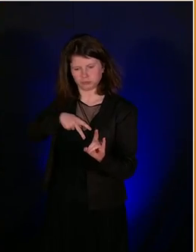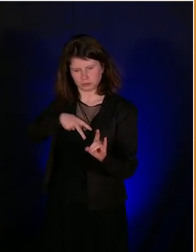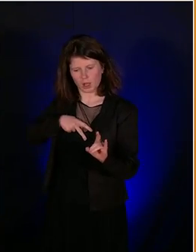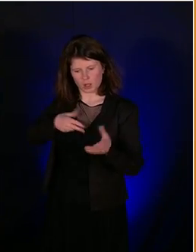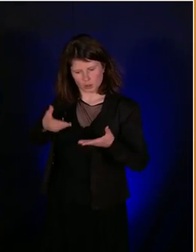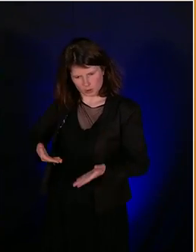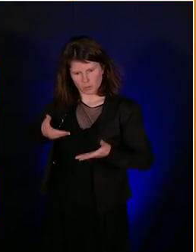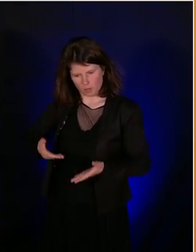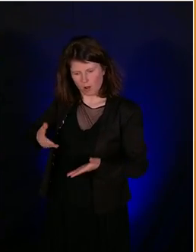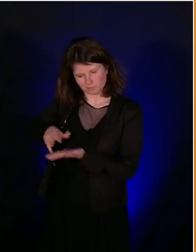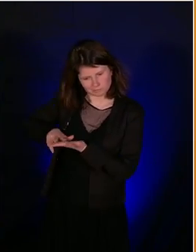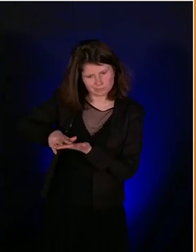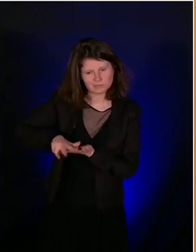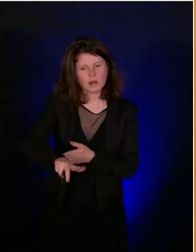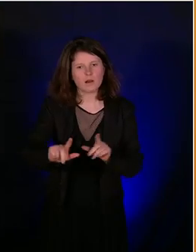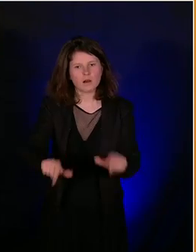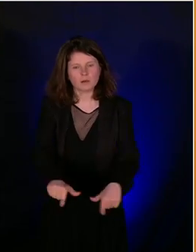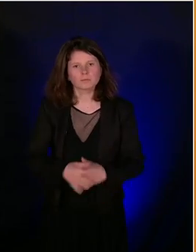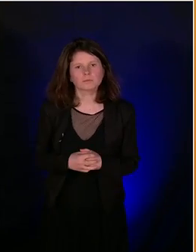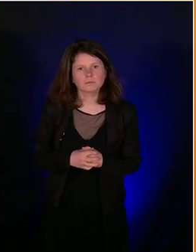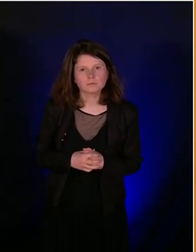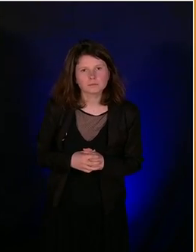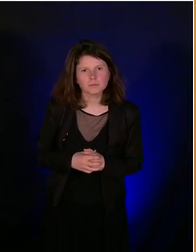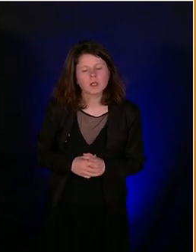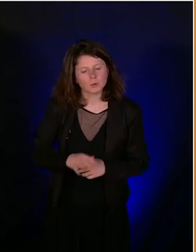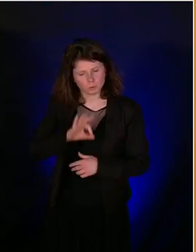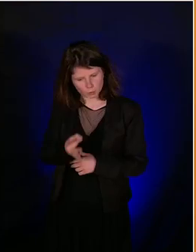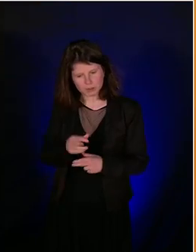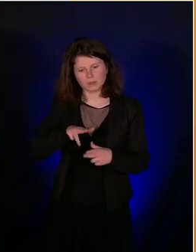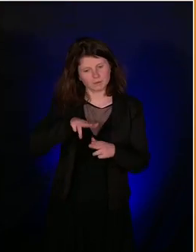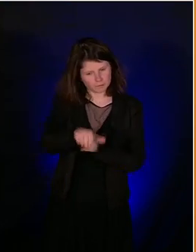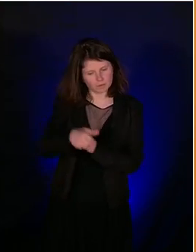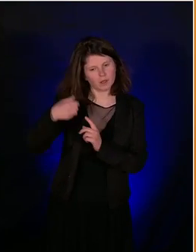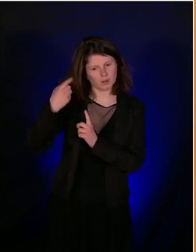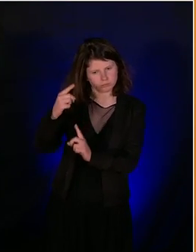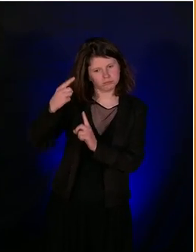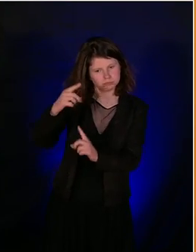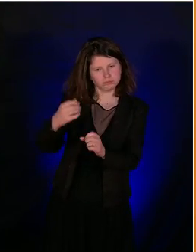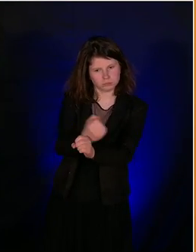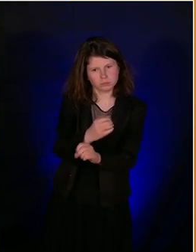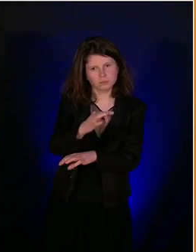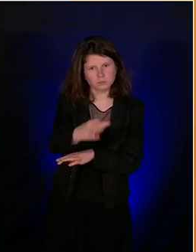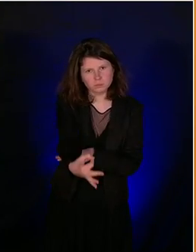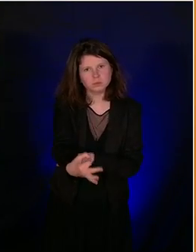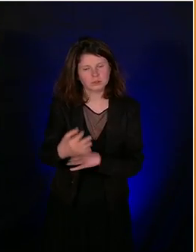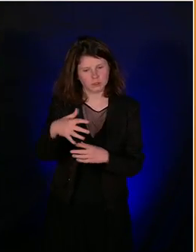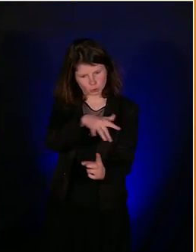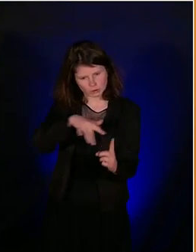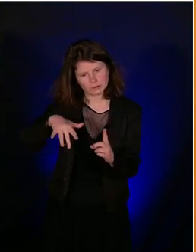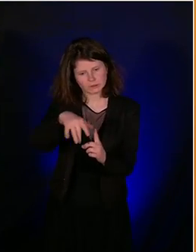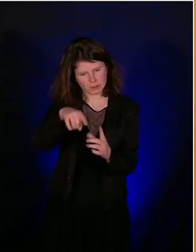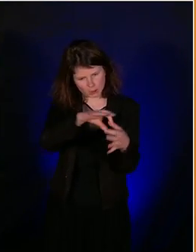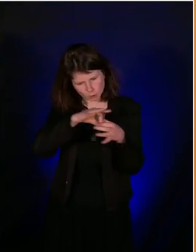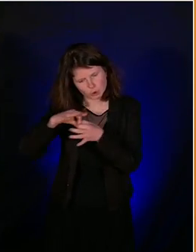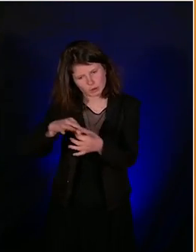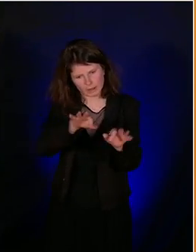sociale de la CGT qui nous fera gagner sur nos revendications pour la transformation de la société une société solidaire